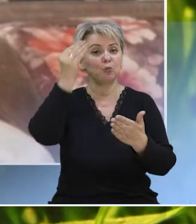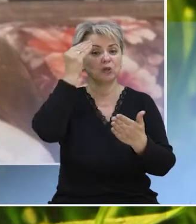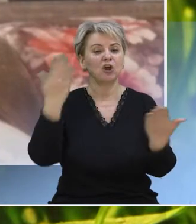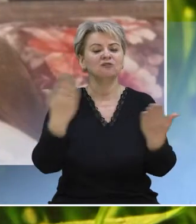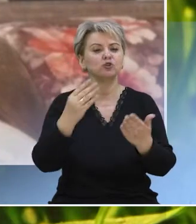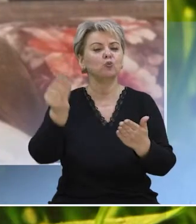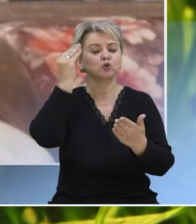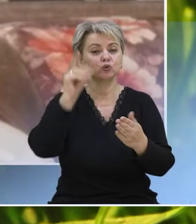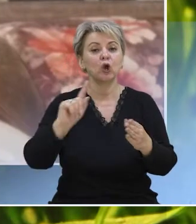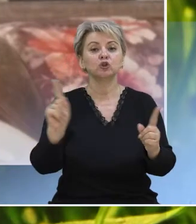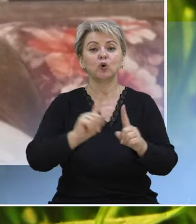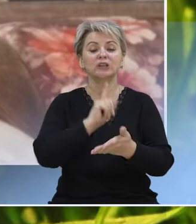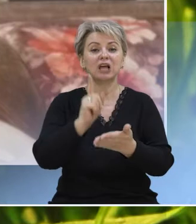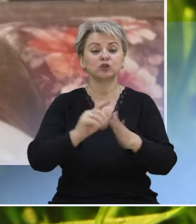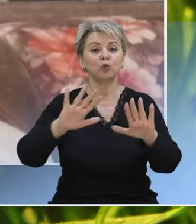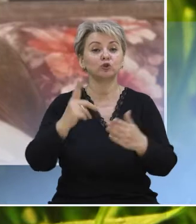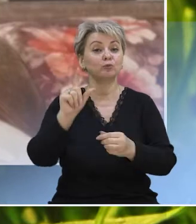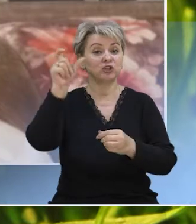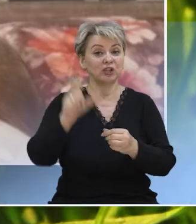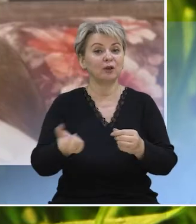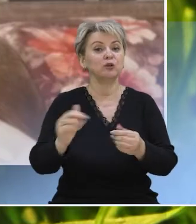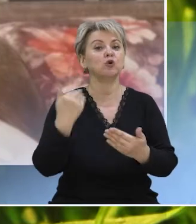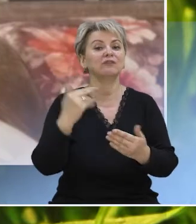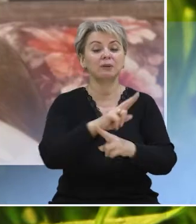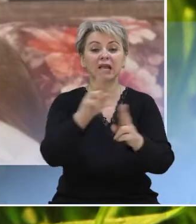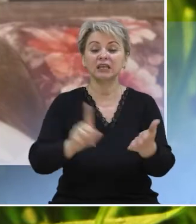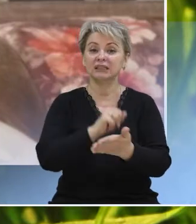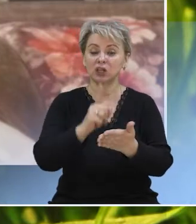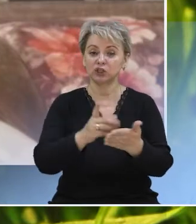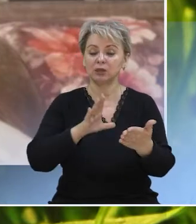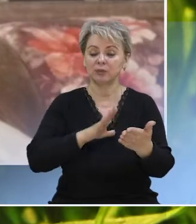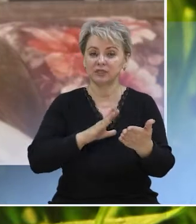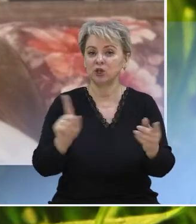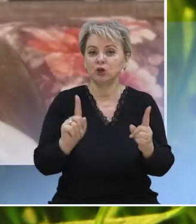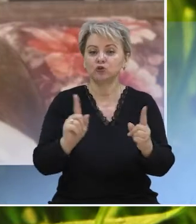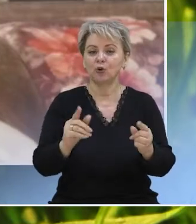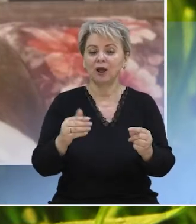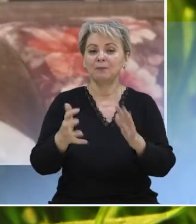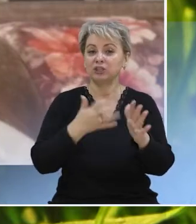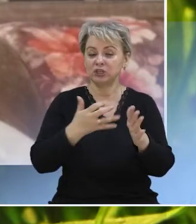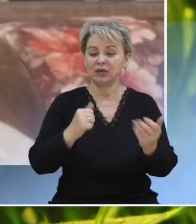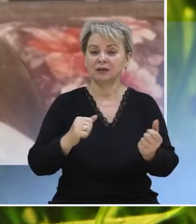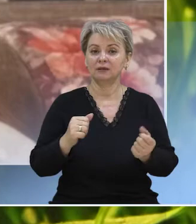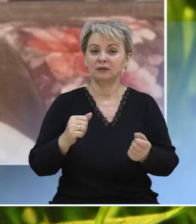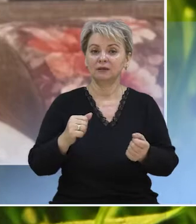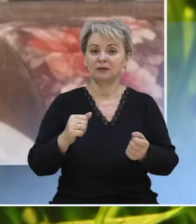свои мысли? В чем суть этого курса? Что должно произойти, да, чтобы человек пришел к вам? То есть какие должны быть предпосылки у него?